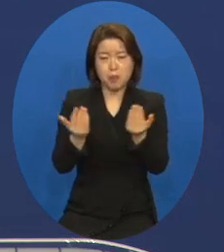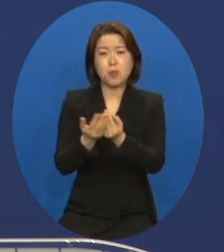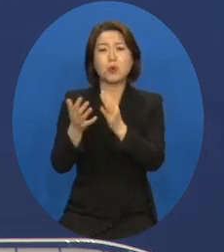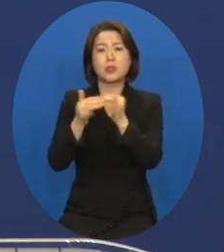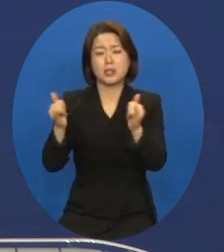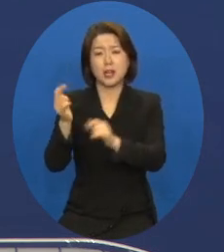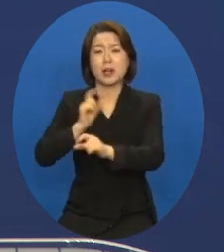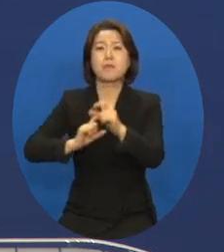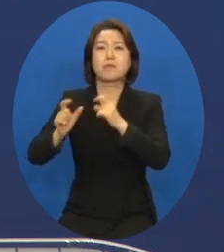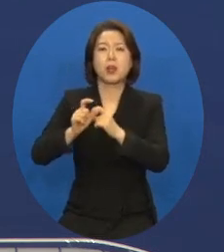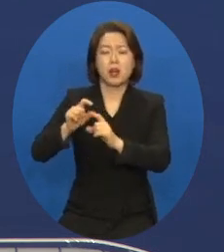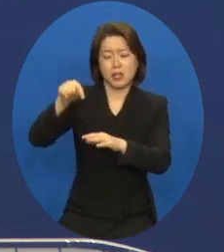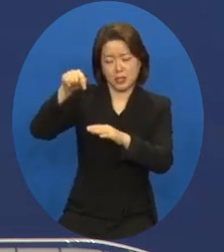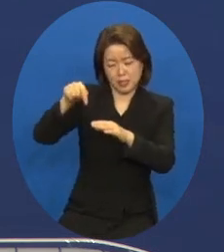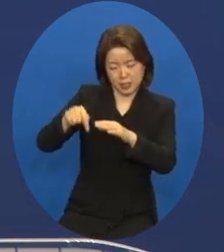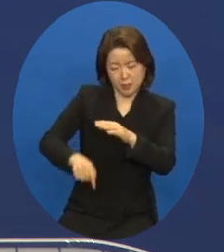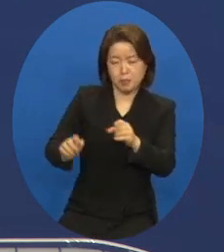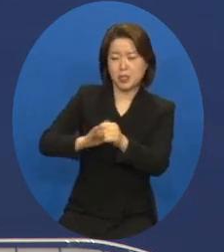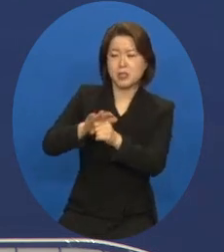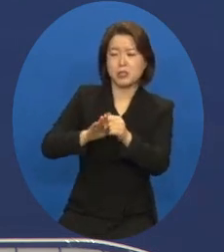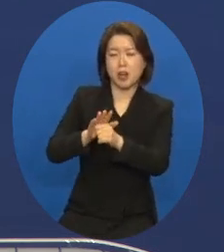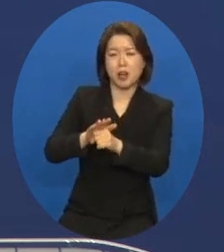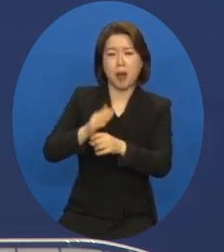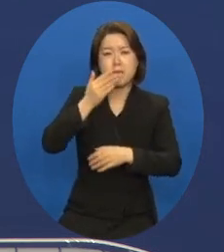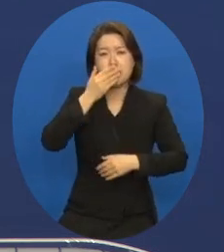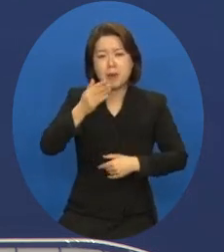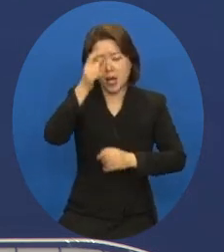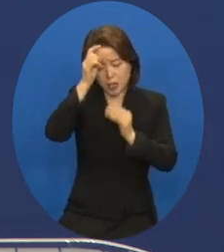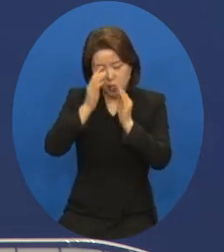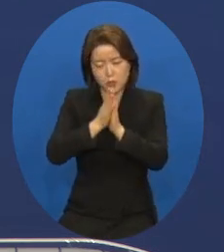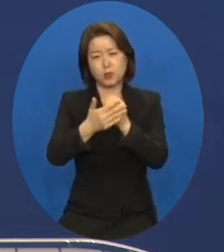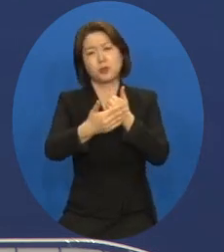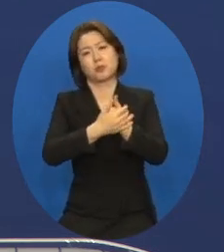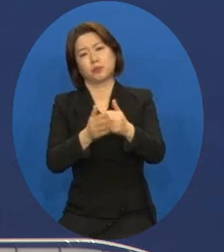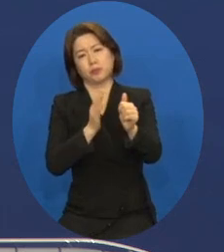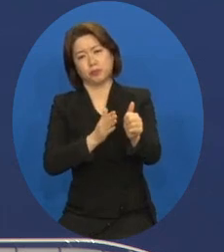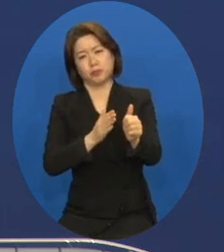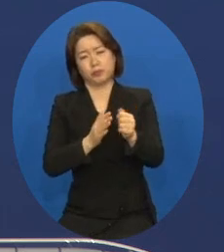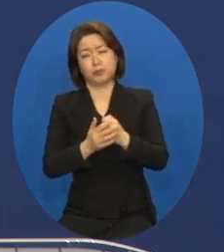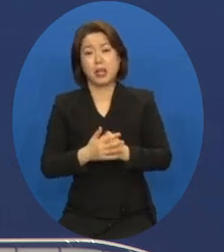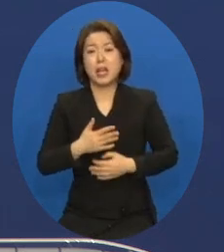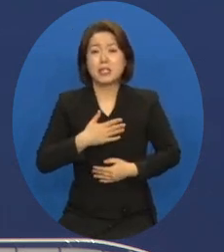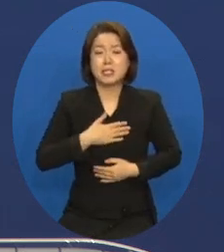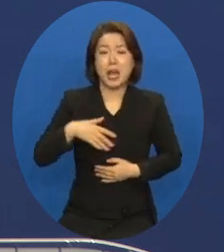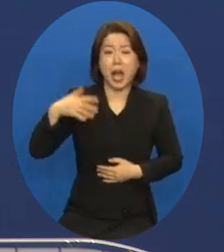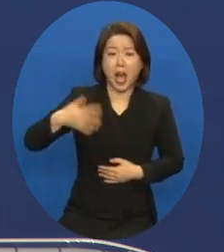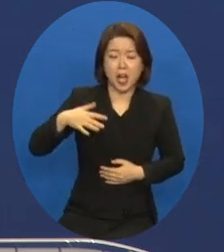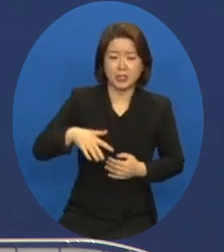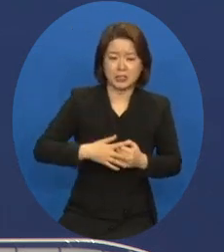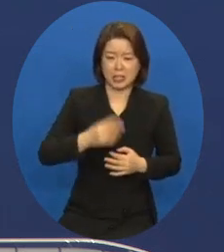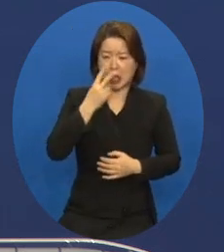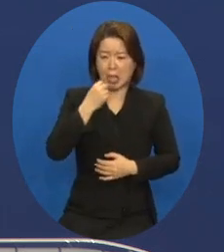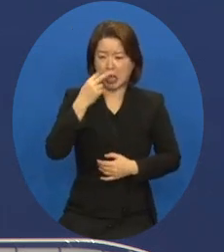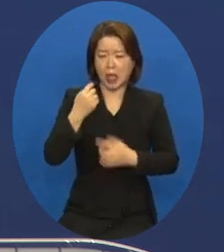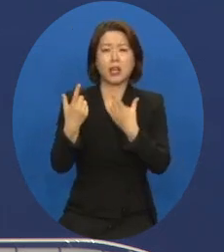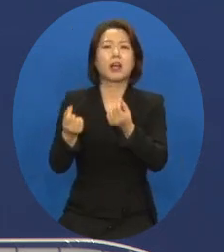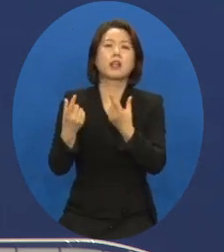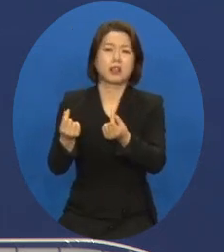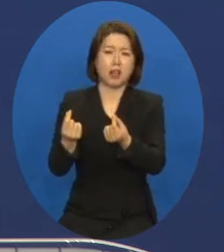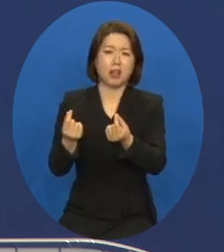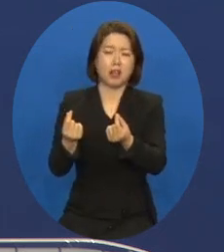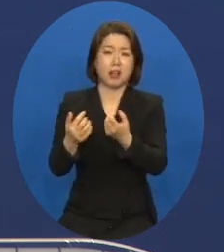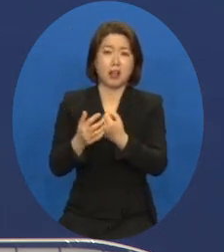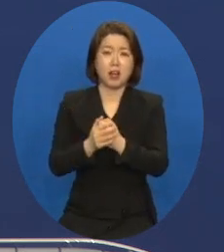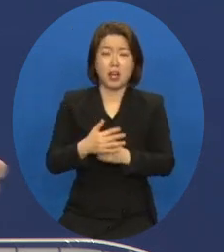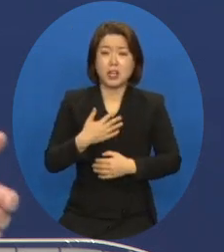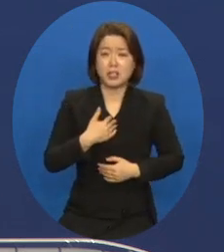더욱 깊이 사랑할 수 있도록 기도해 주시기 바랍니다 제가 아직도 철이 덜 든 것 같습니다